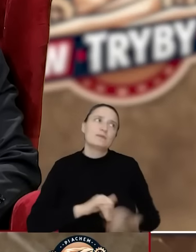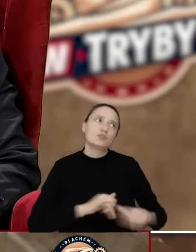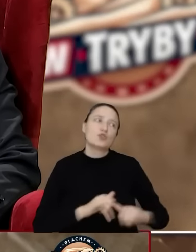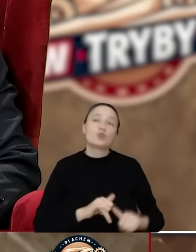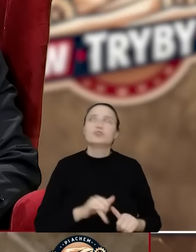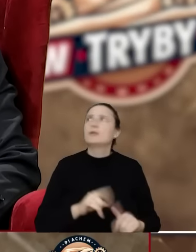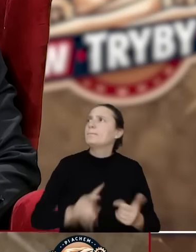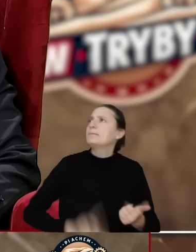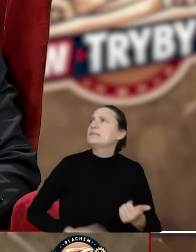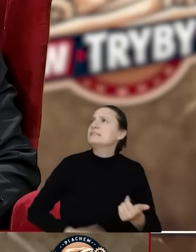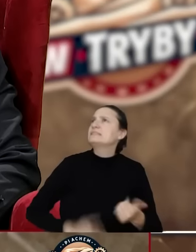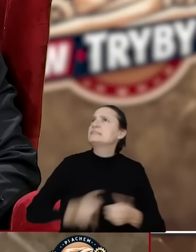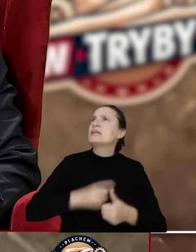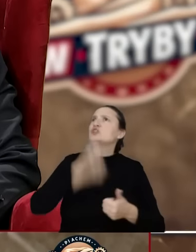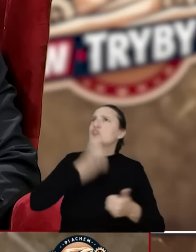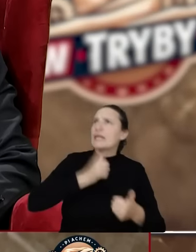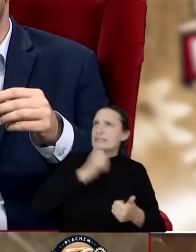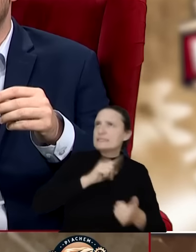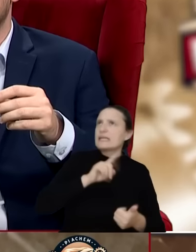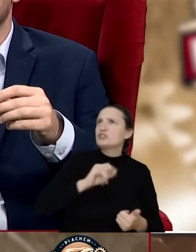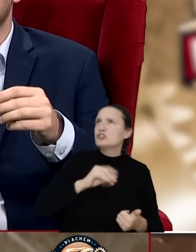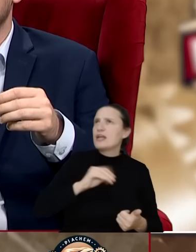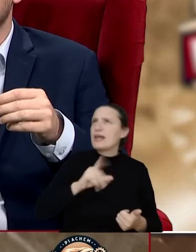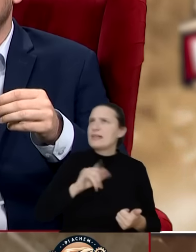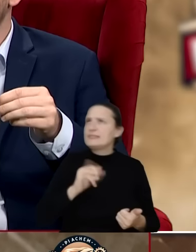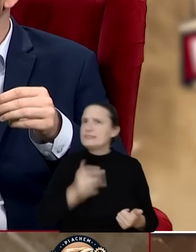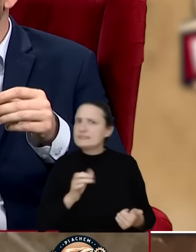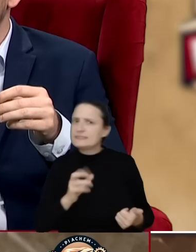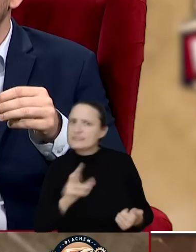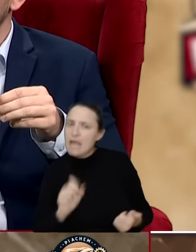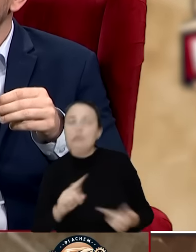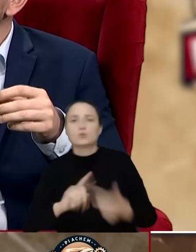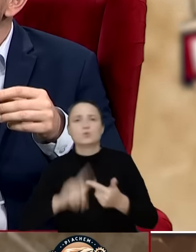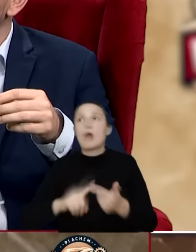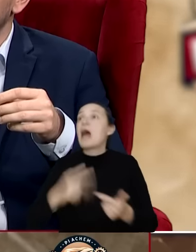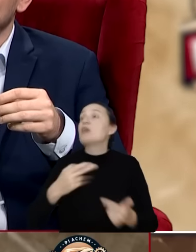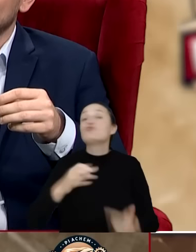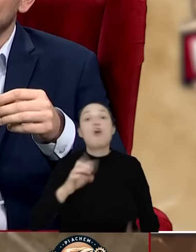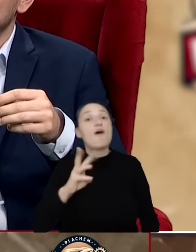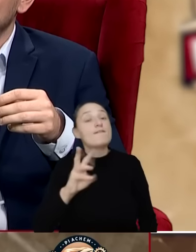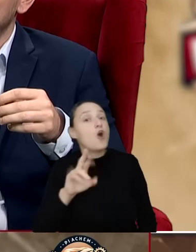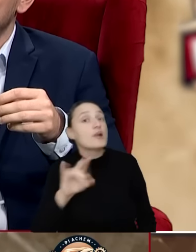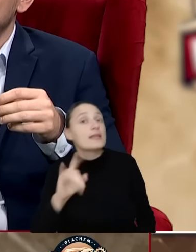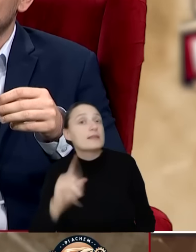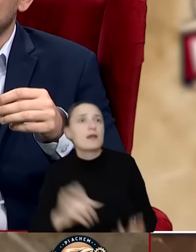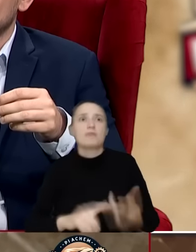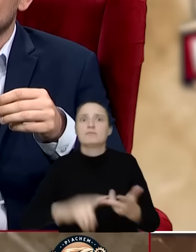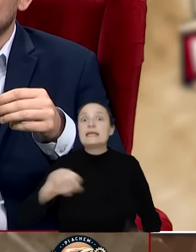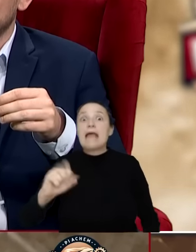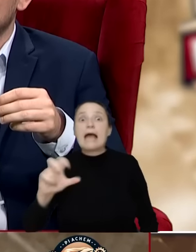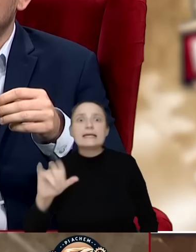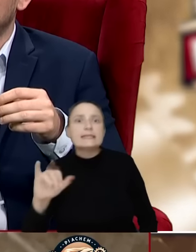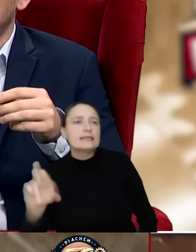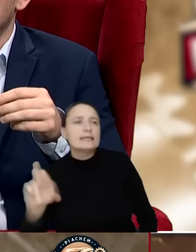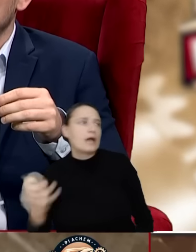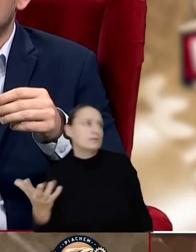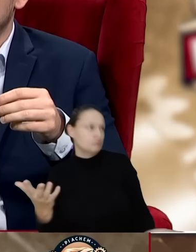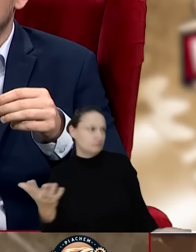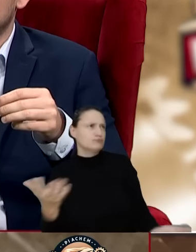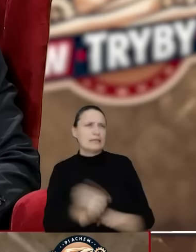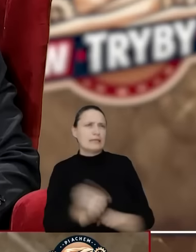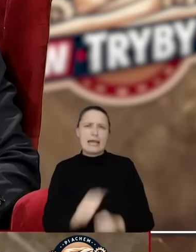minister Zielińskiej, to jeszcze jest Starczewski, nie powiem faworyta, Jachira. Bo to są też takie ewenementy tam na skalę